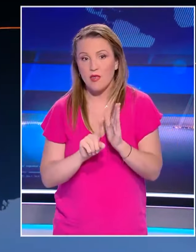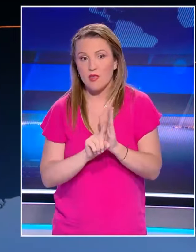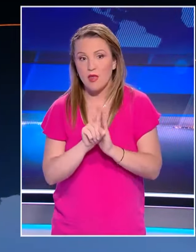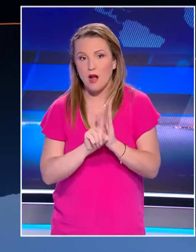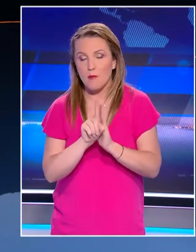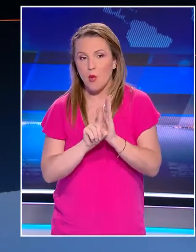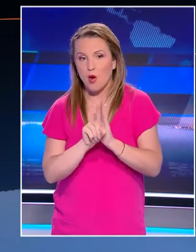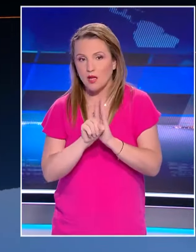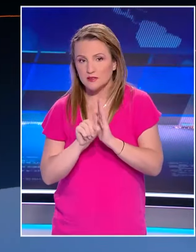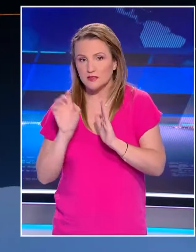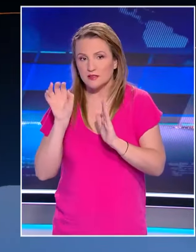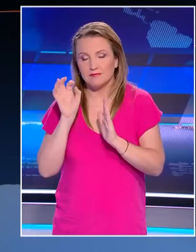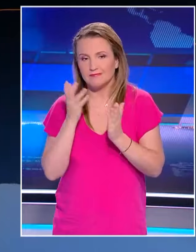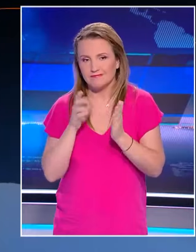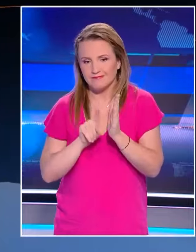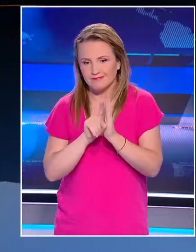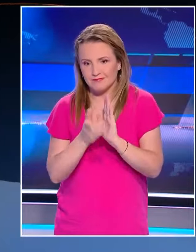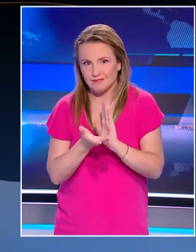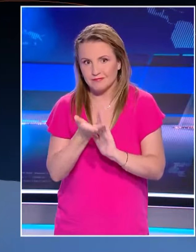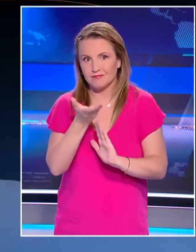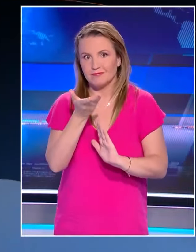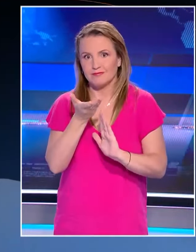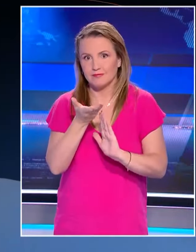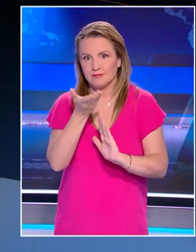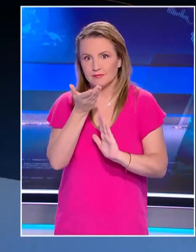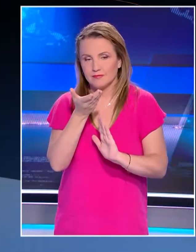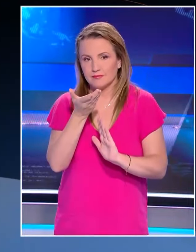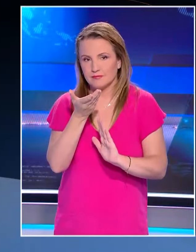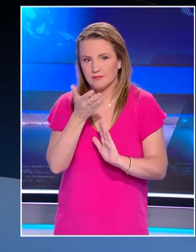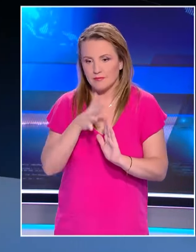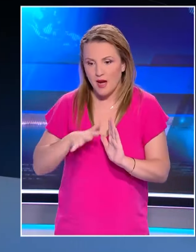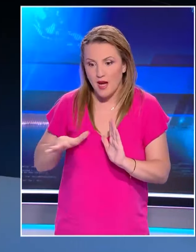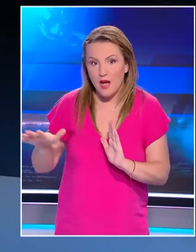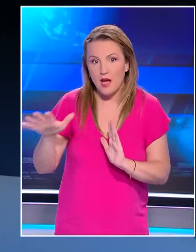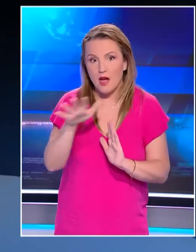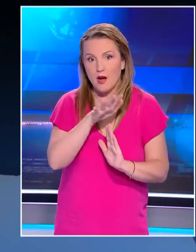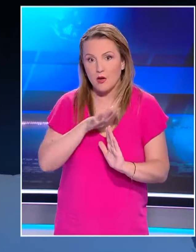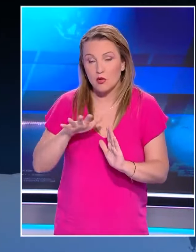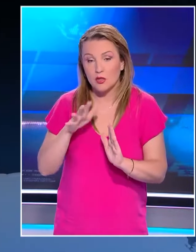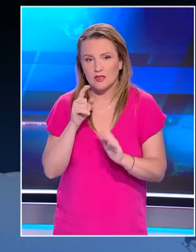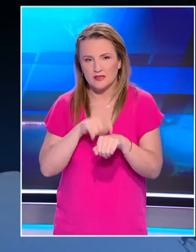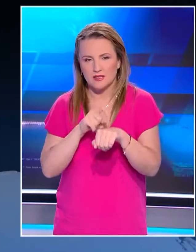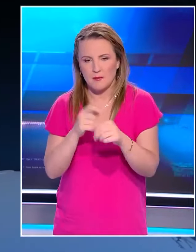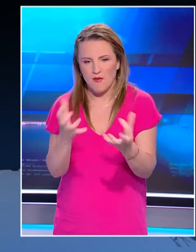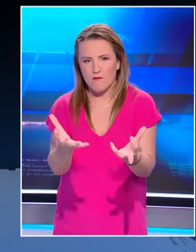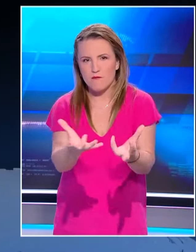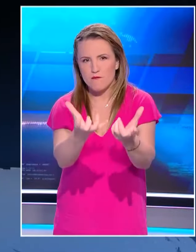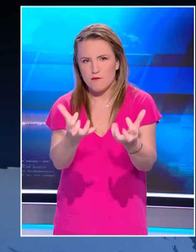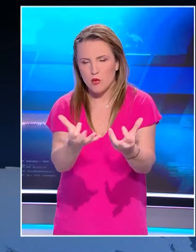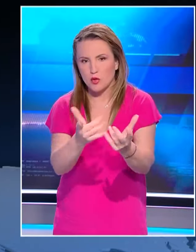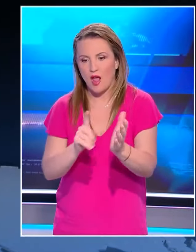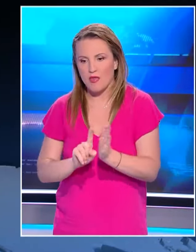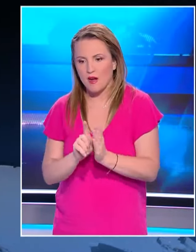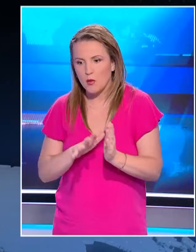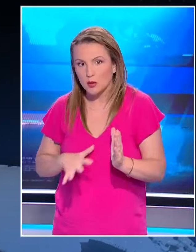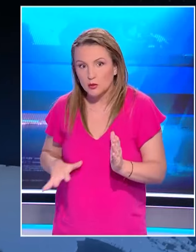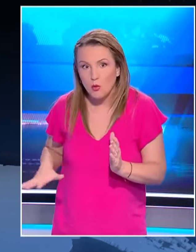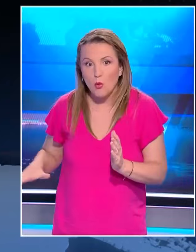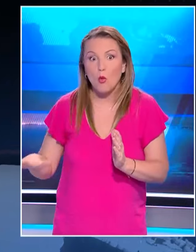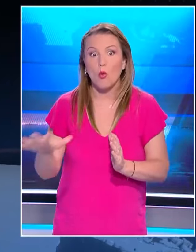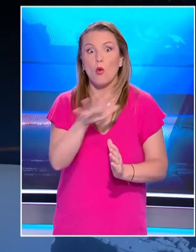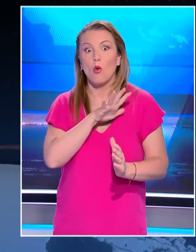θερμοκρασίες έφτασε εδώ η αίσθηση, σε τι θερμοκρασίες έφτασε εδώ η περιοχή, Κώστα, έλα να